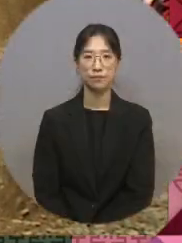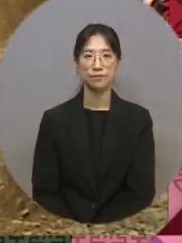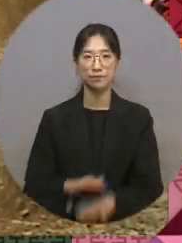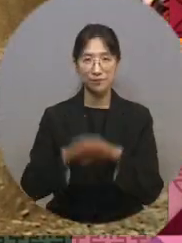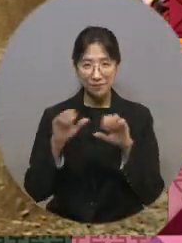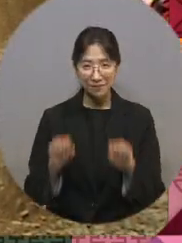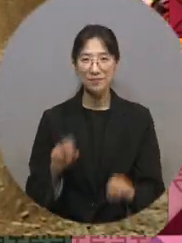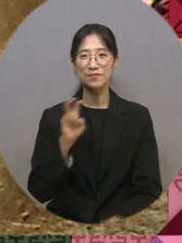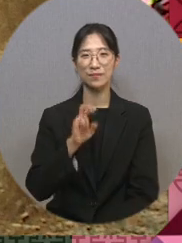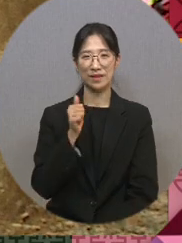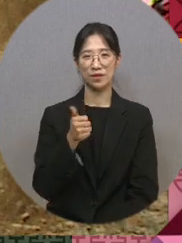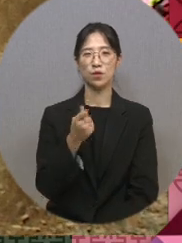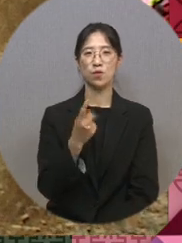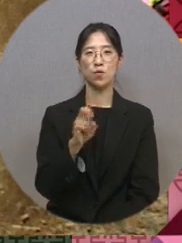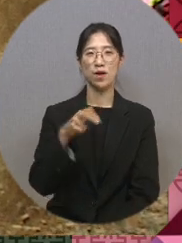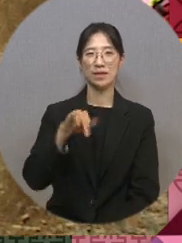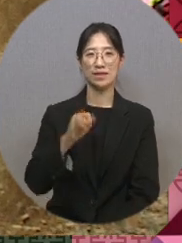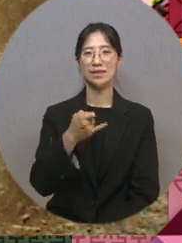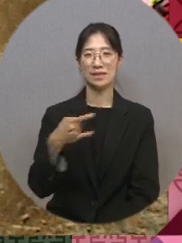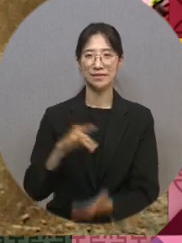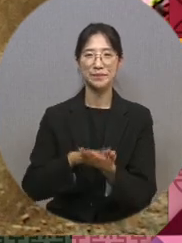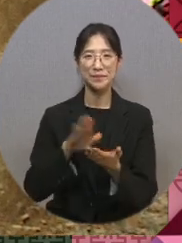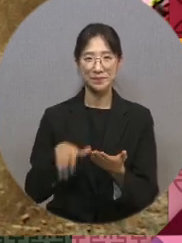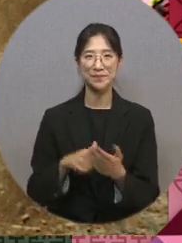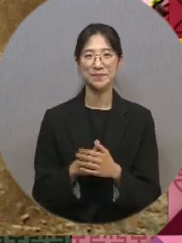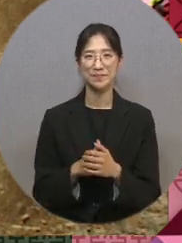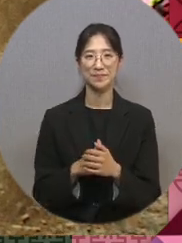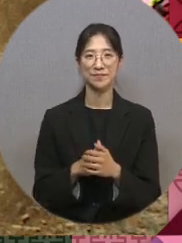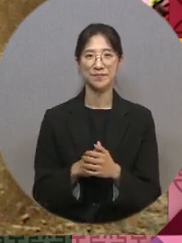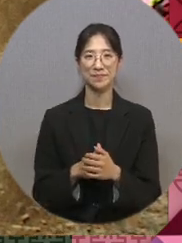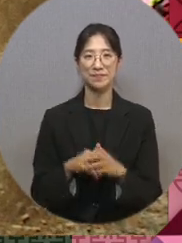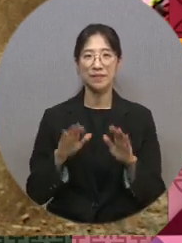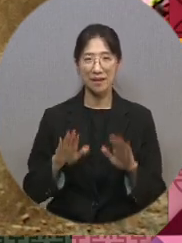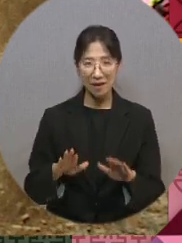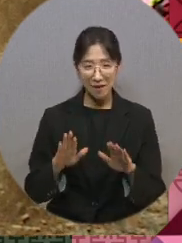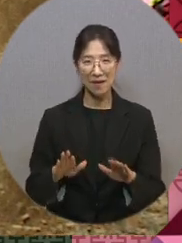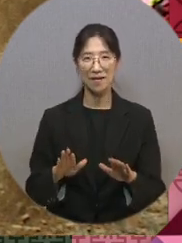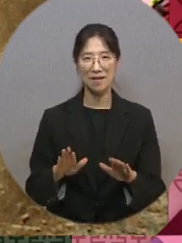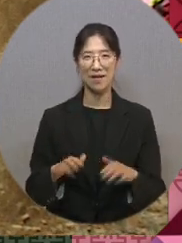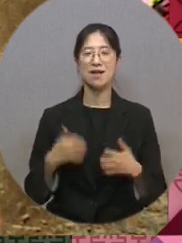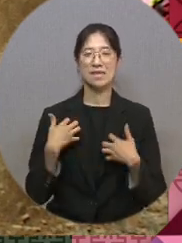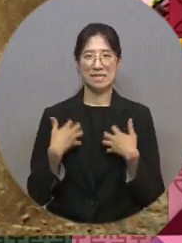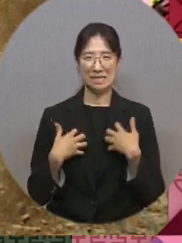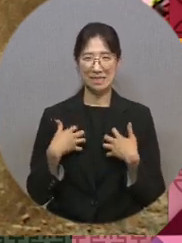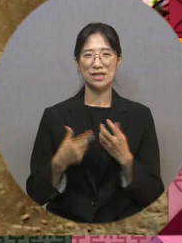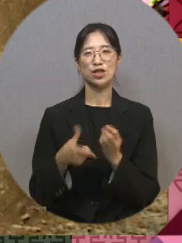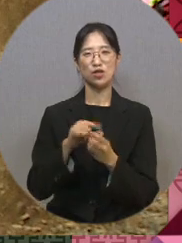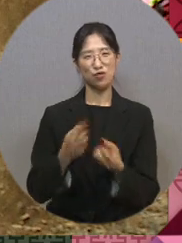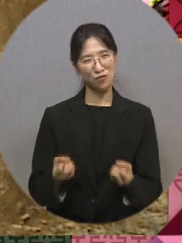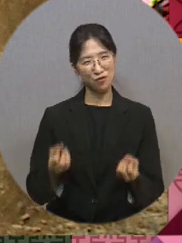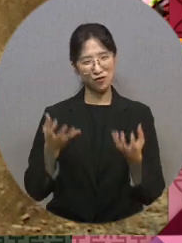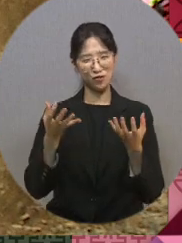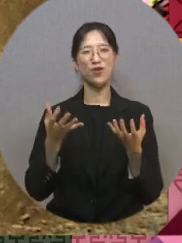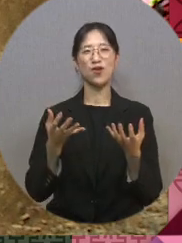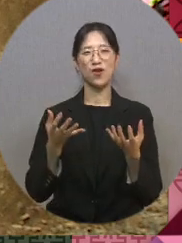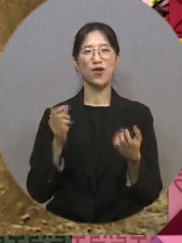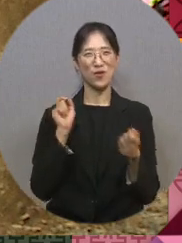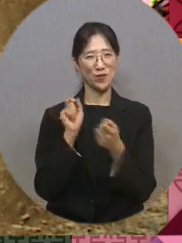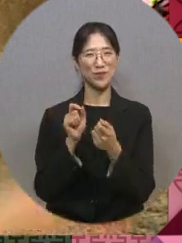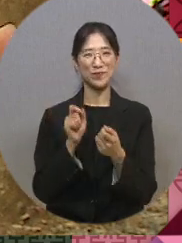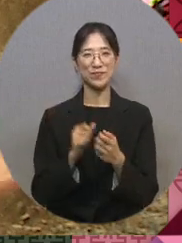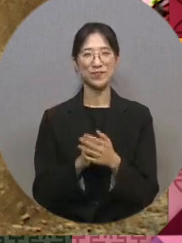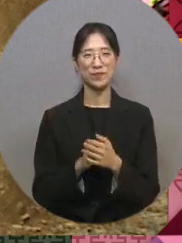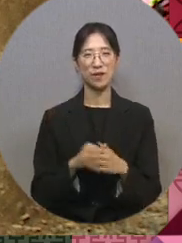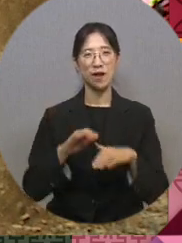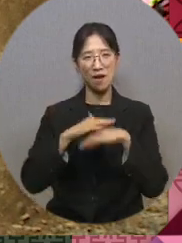네, 안녕하세요. 가수 황진희입니다. 네, 이번에도 네, 즐거운 추석 명절이 돌아왔습니다.